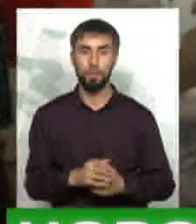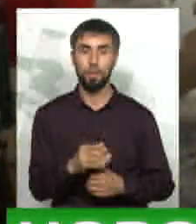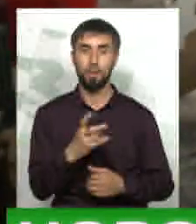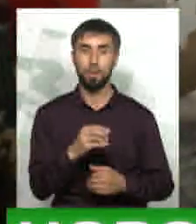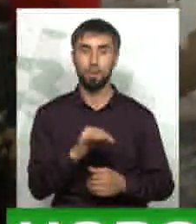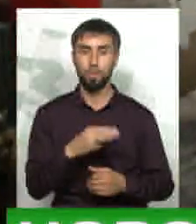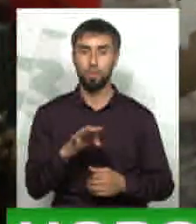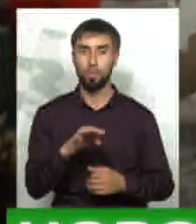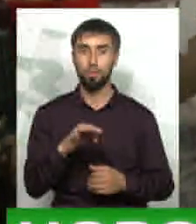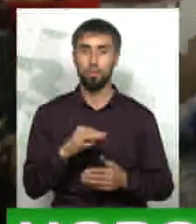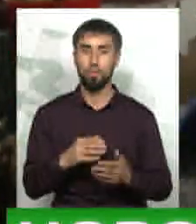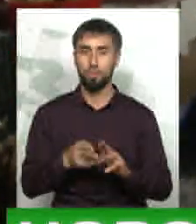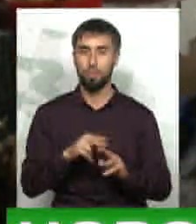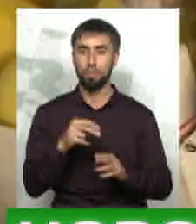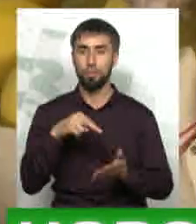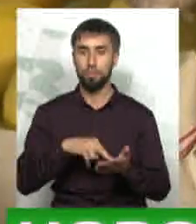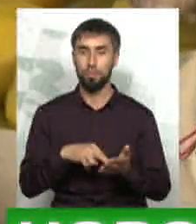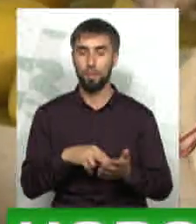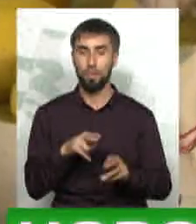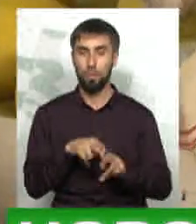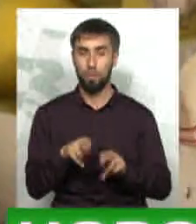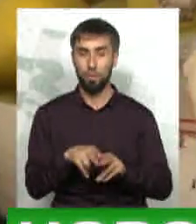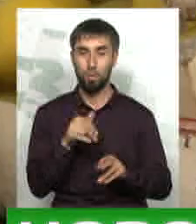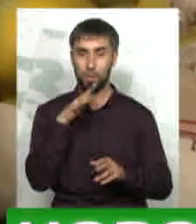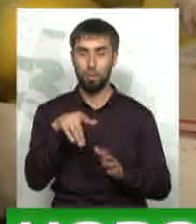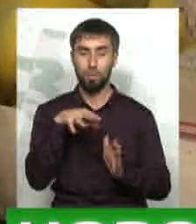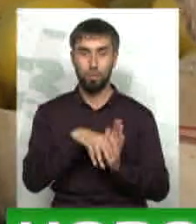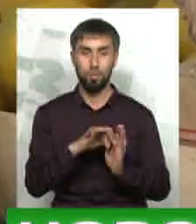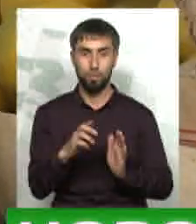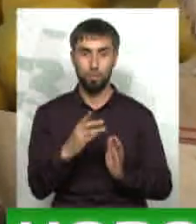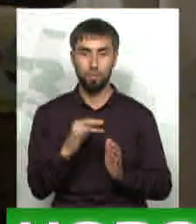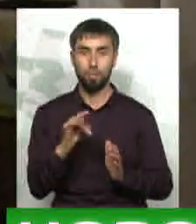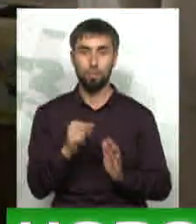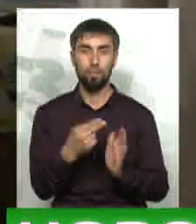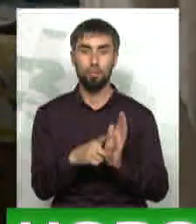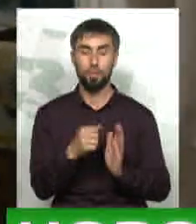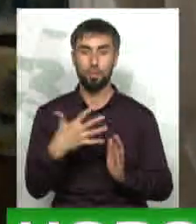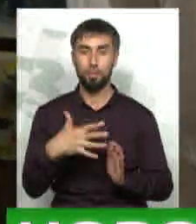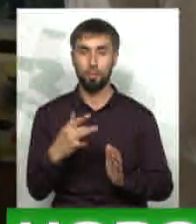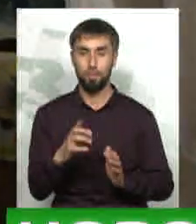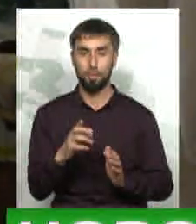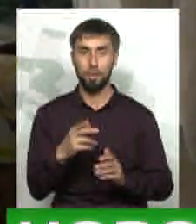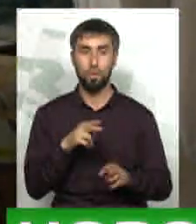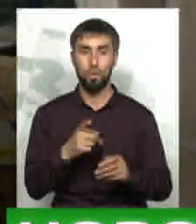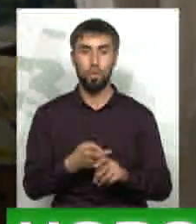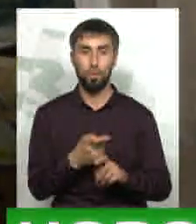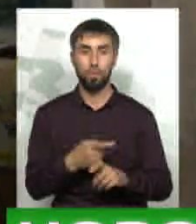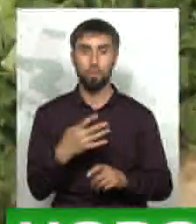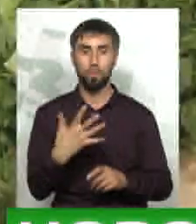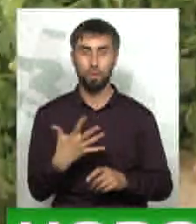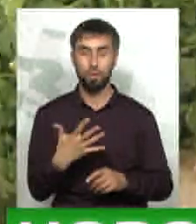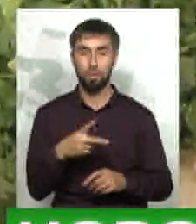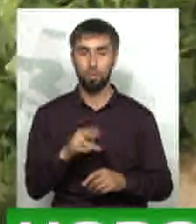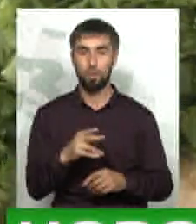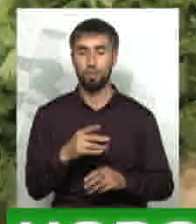Нестабильная ценовая политика и с овощами. Килограмм моркови, который входит в борщевой набор, можно приобрести за 55. Картофель по 40 рублей, лук за